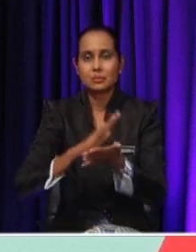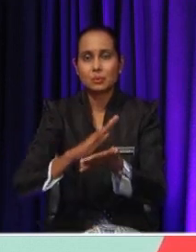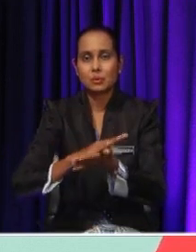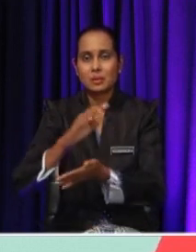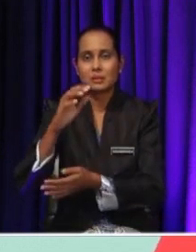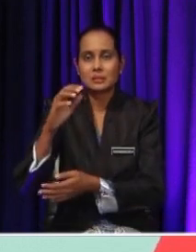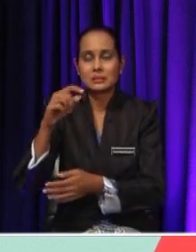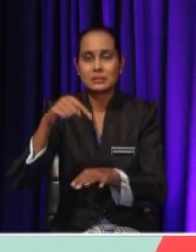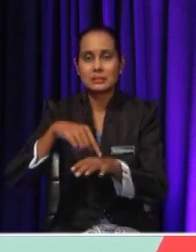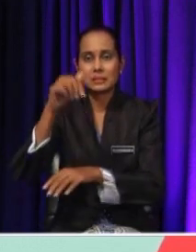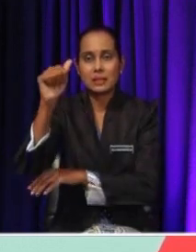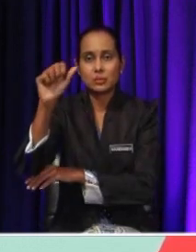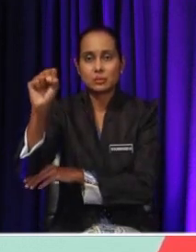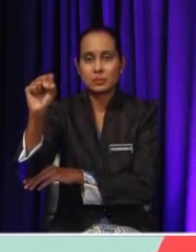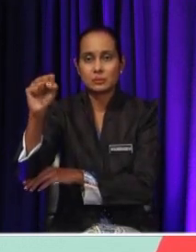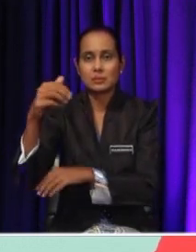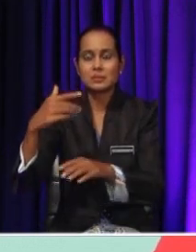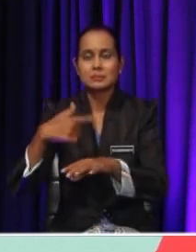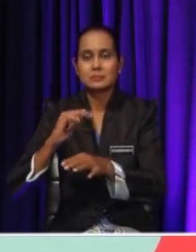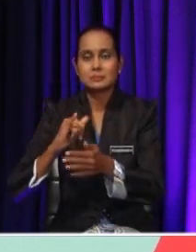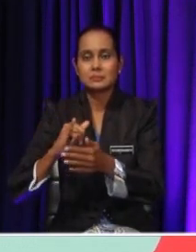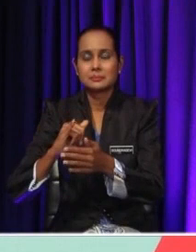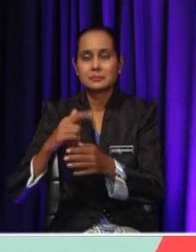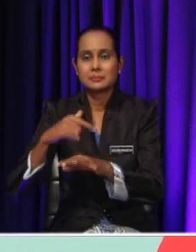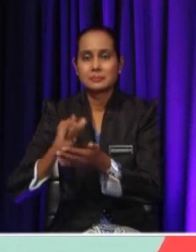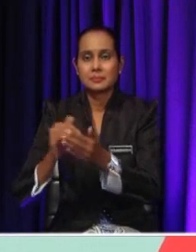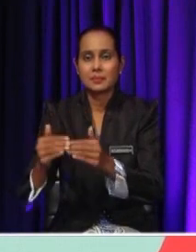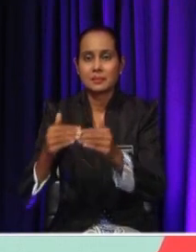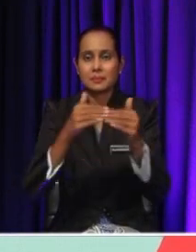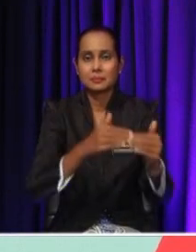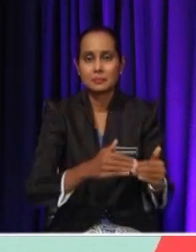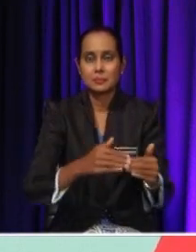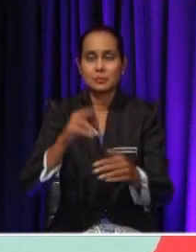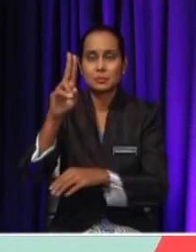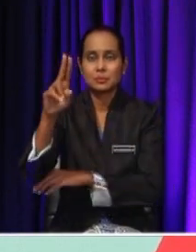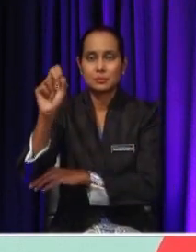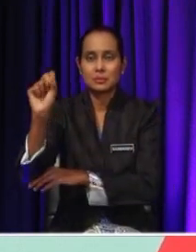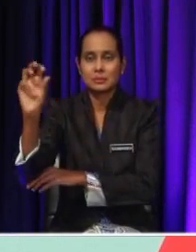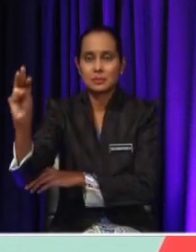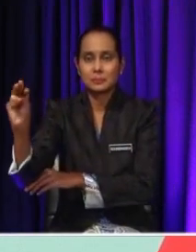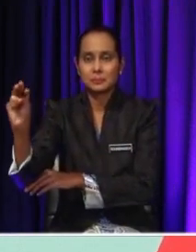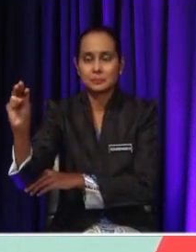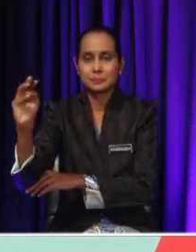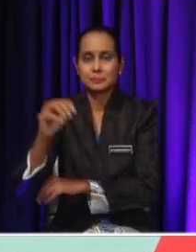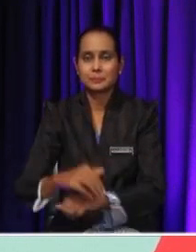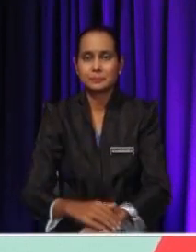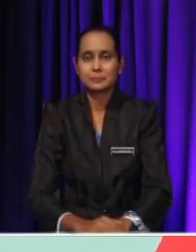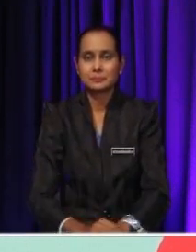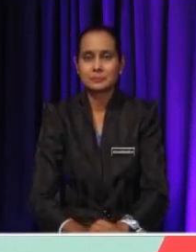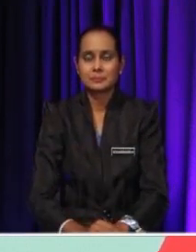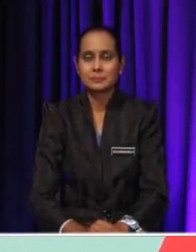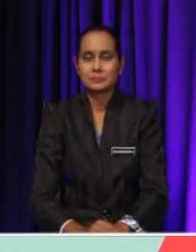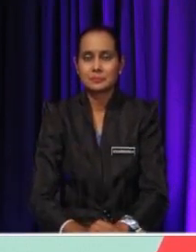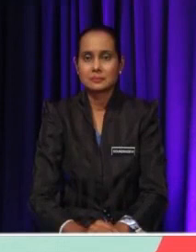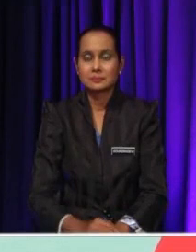alusta sebelum melanjutkan pelajaran di University Pulau Pinang buka itu saja Cikgu